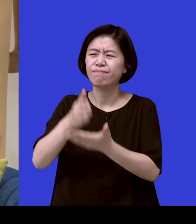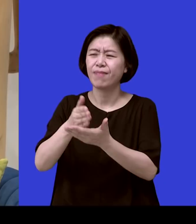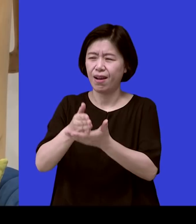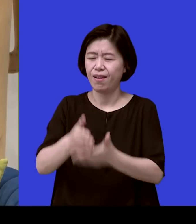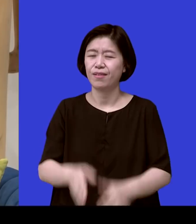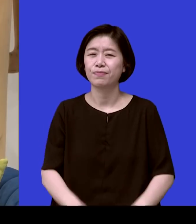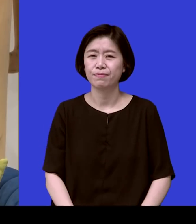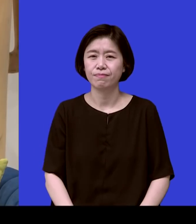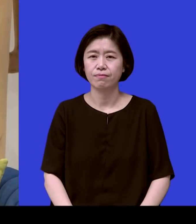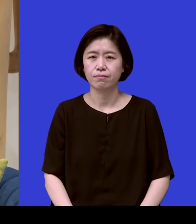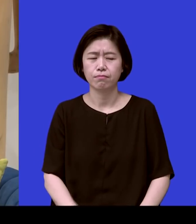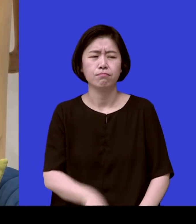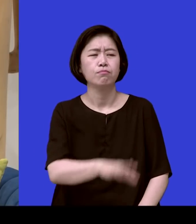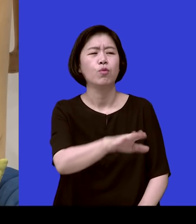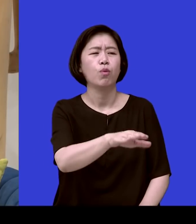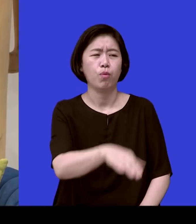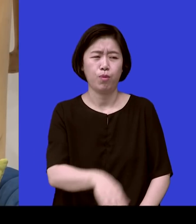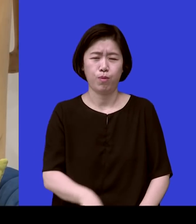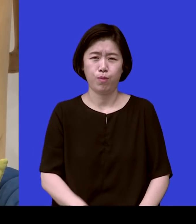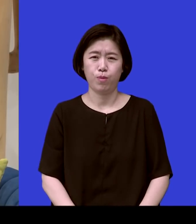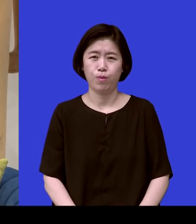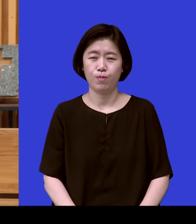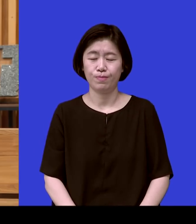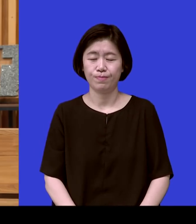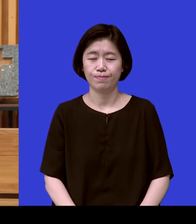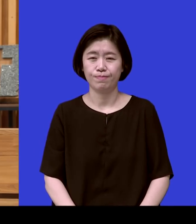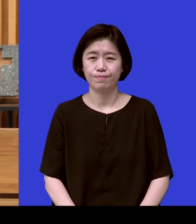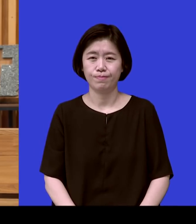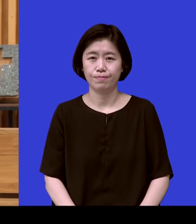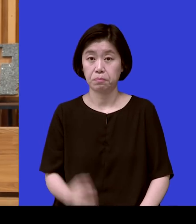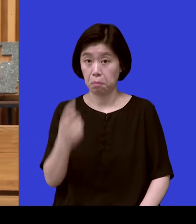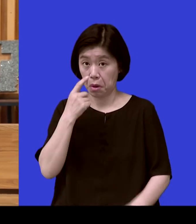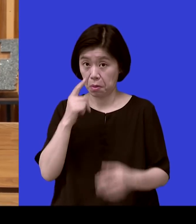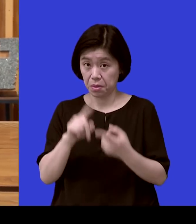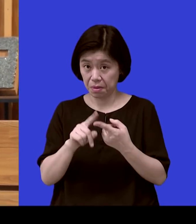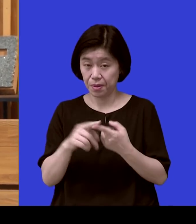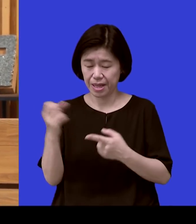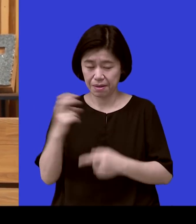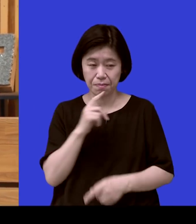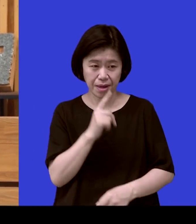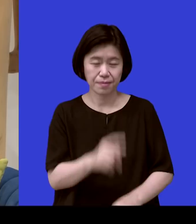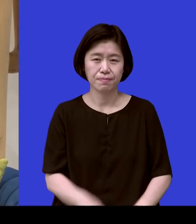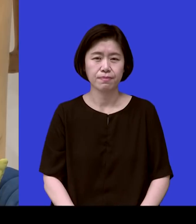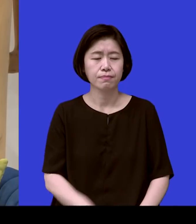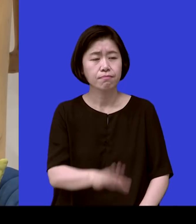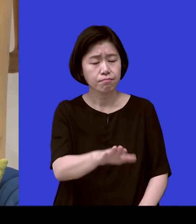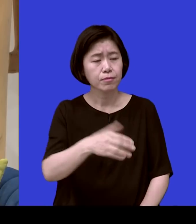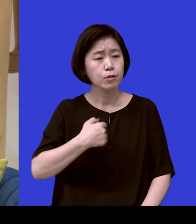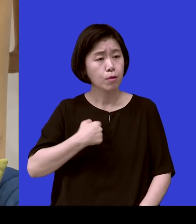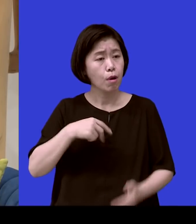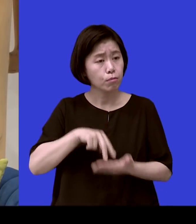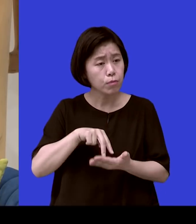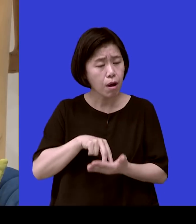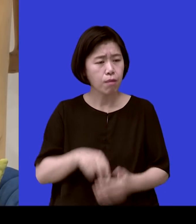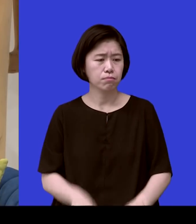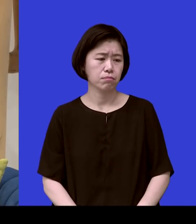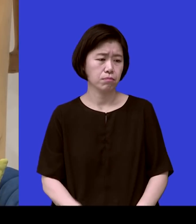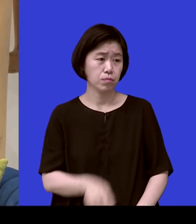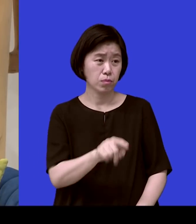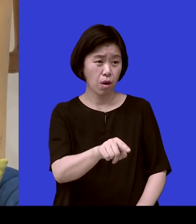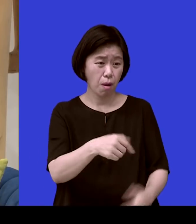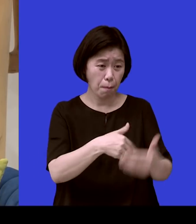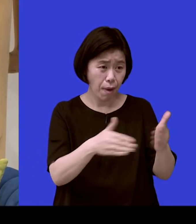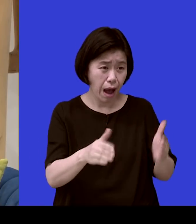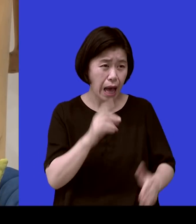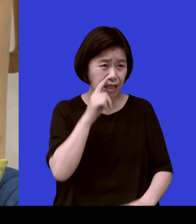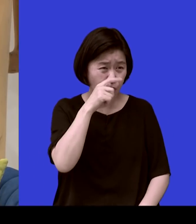제가 그런데 또 이제 배운 대로 한 번 네, 더 네. 얘기해 봤어요. 예, 예. 그런데 엄마는 예. 저거를 왠지 내가 치워야 될 것